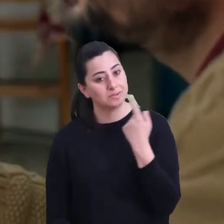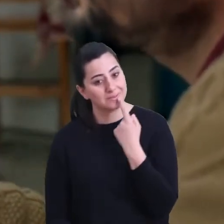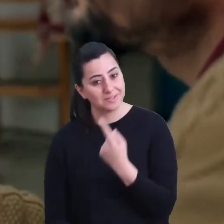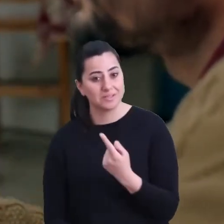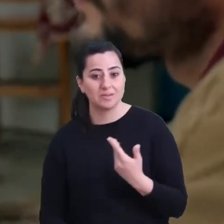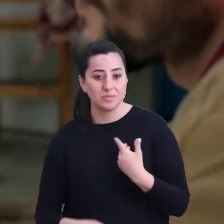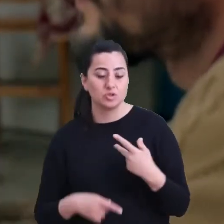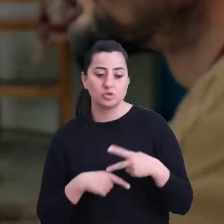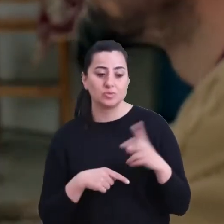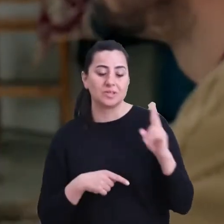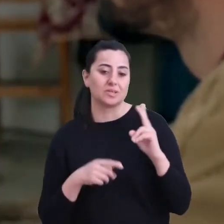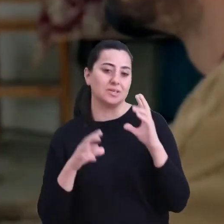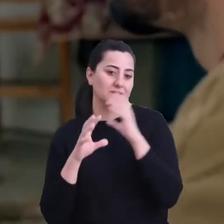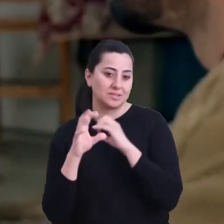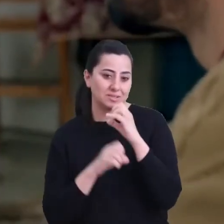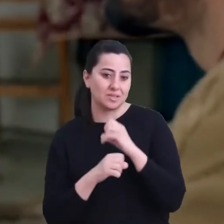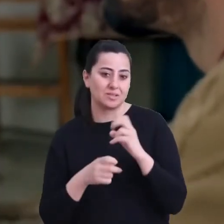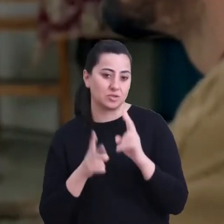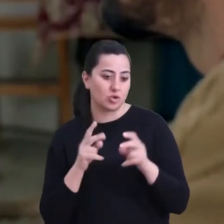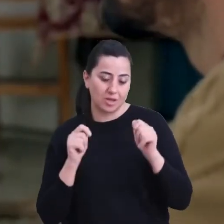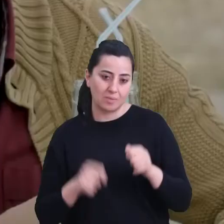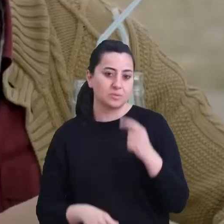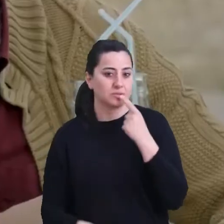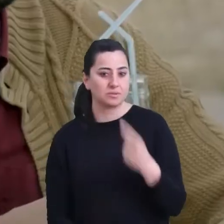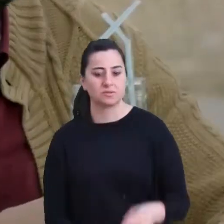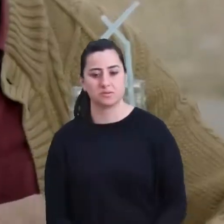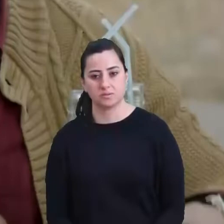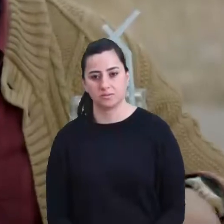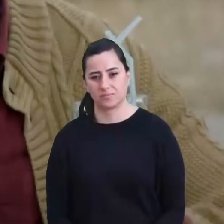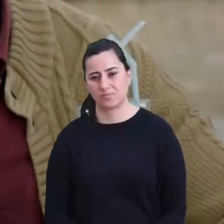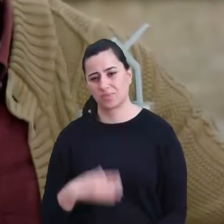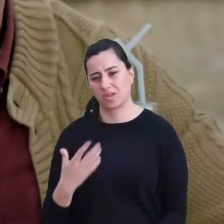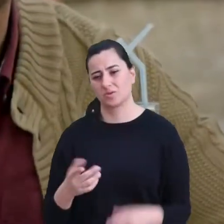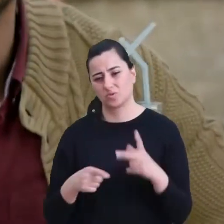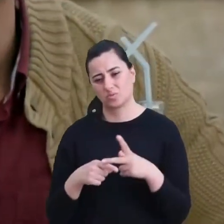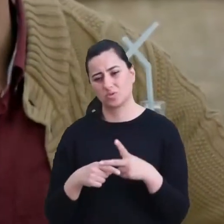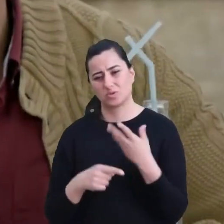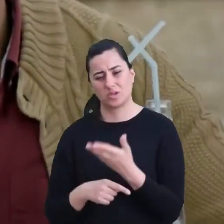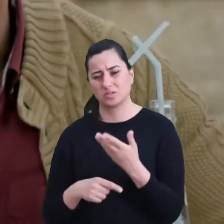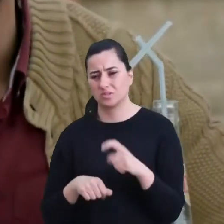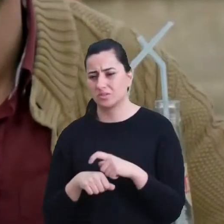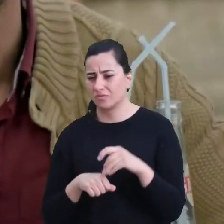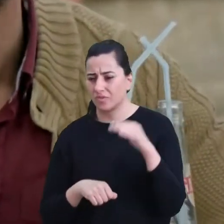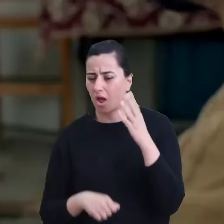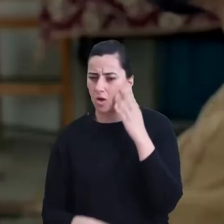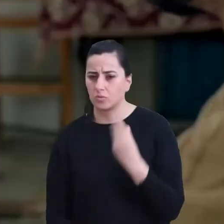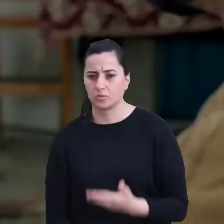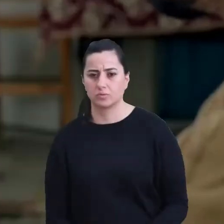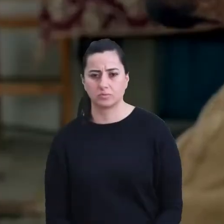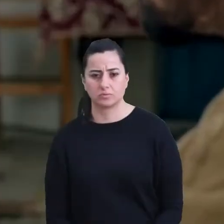Deseydin, biz Zümrüt'ten gizli gizli prova yapıyoruz zaten deseydin ya. Ya Zümrüt, sen de amma ters anıyorsun bu işleri